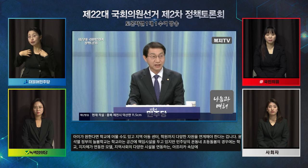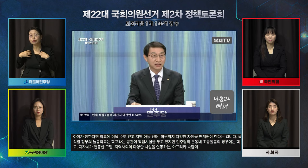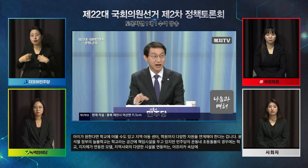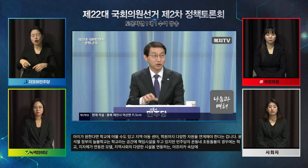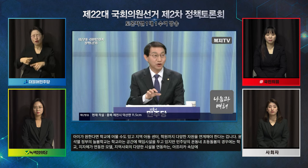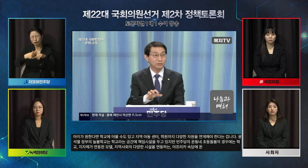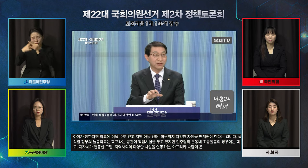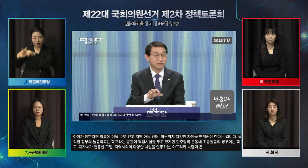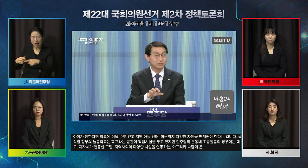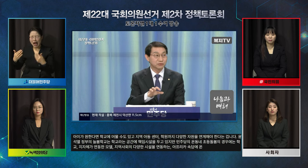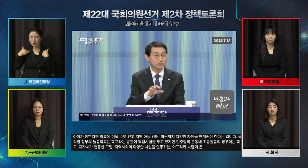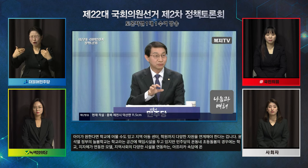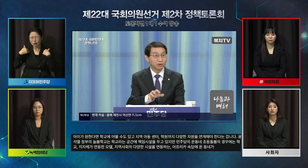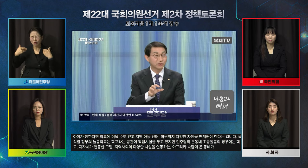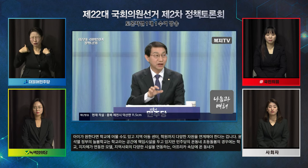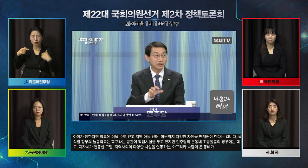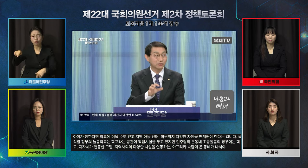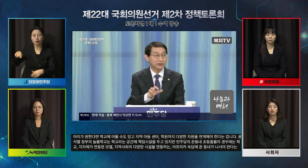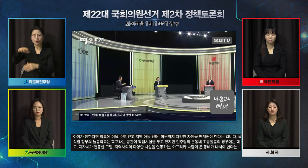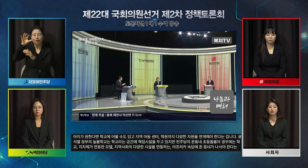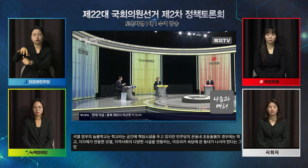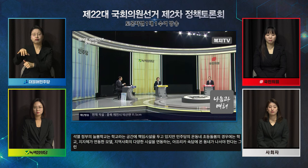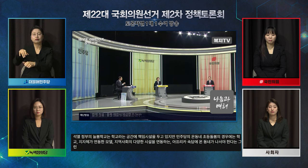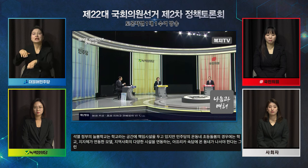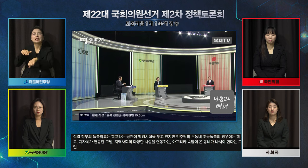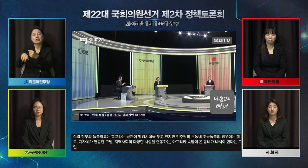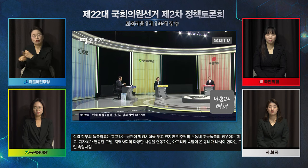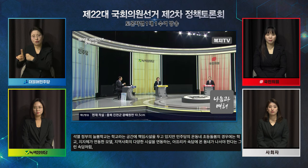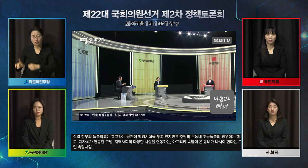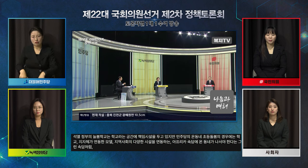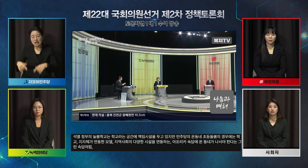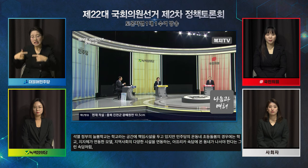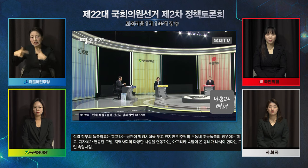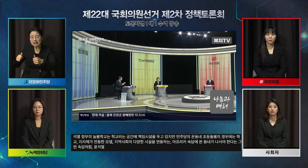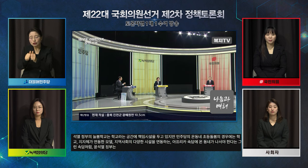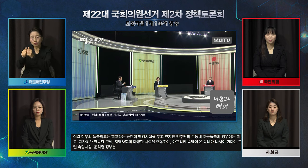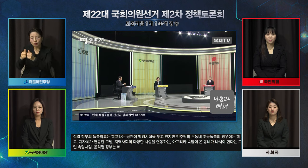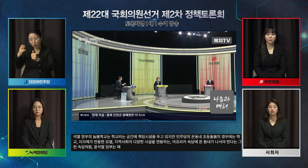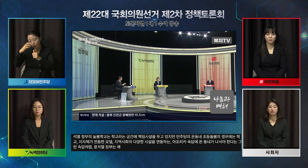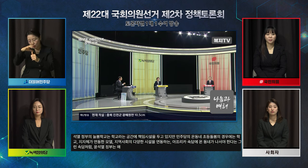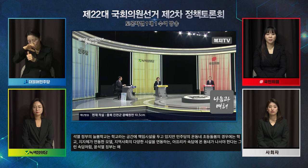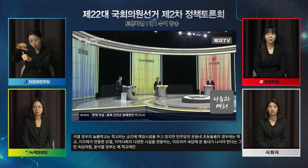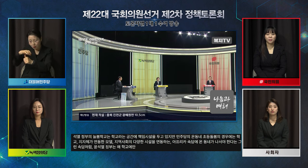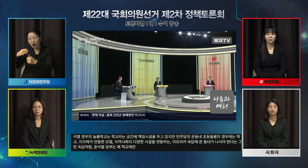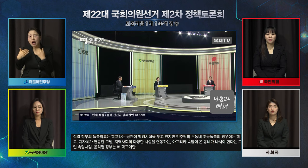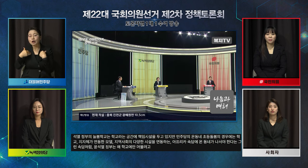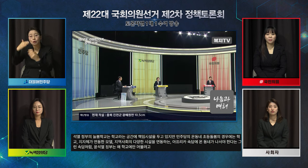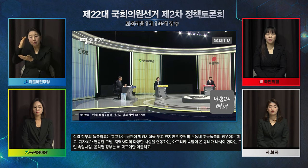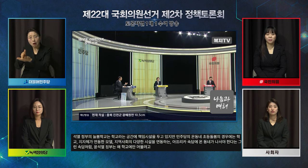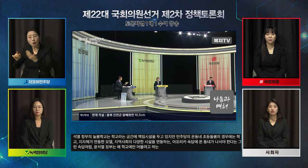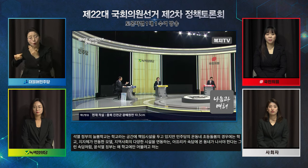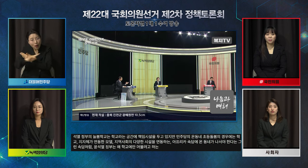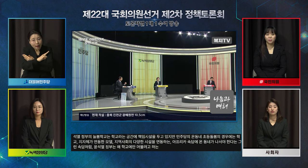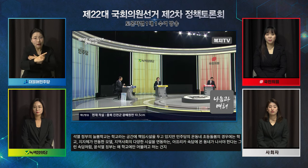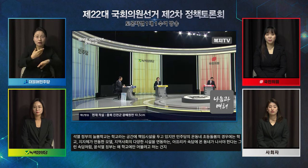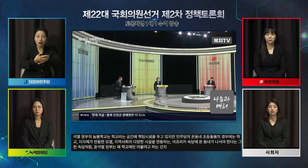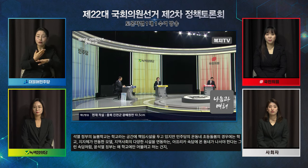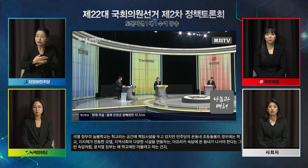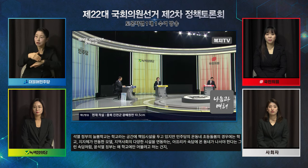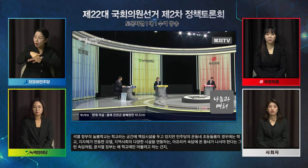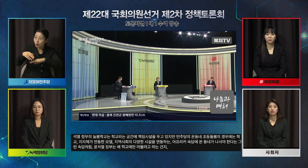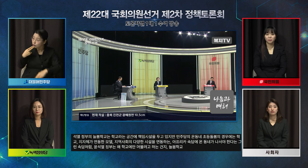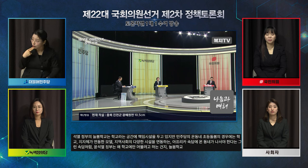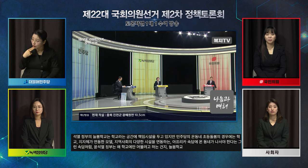아이들 학교에만 머물게 하려고 하는 건지 그 늘범학교 외에 다른 정책적인 대안이 없는지 답변해